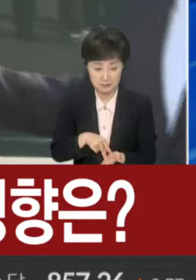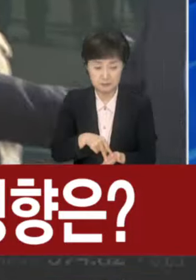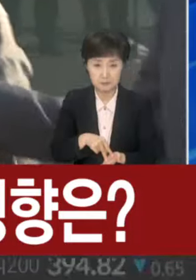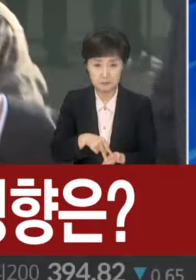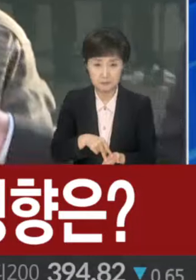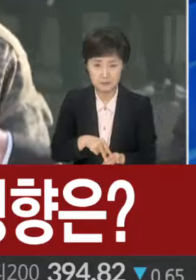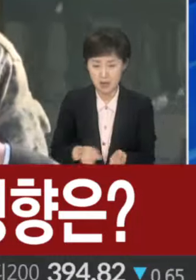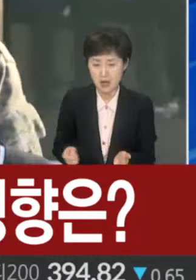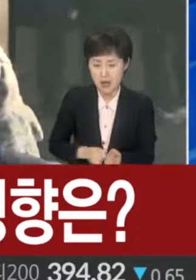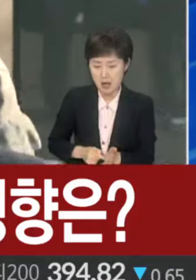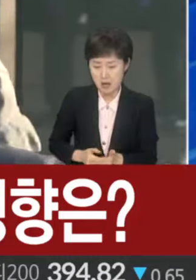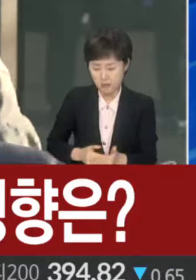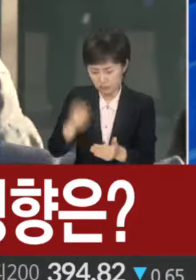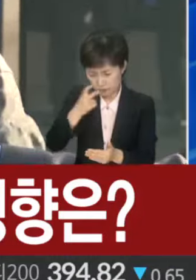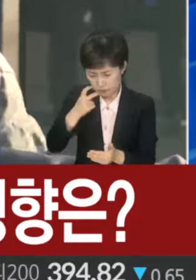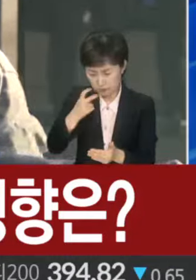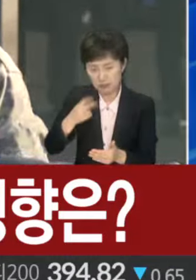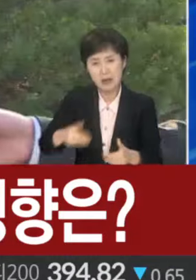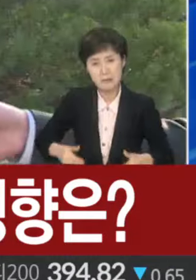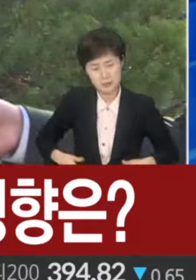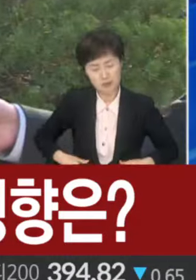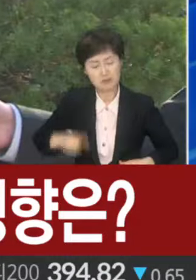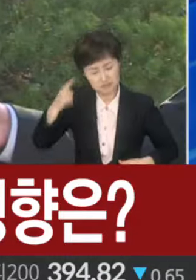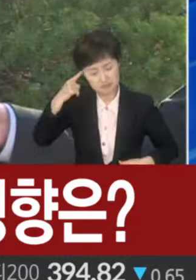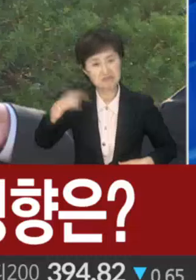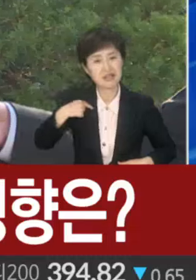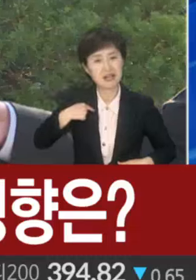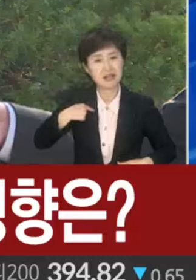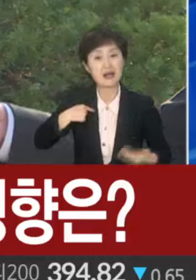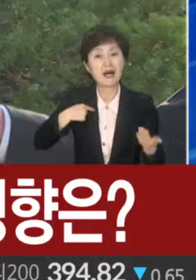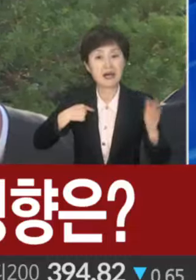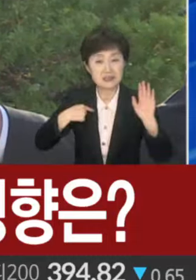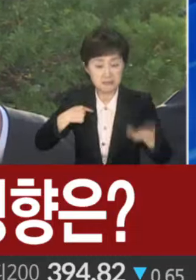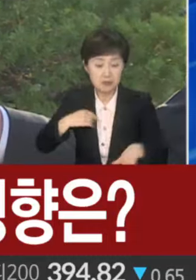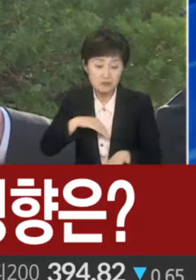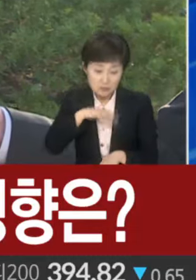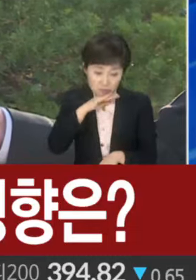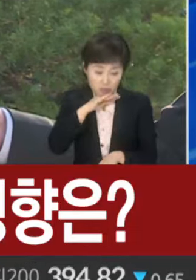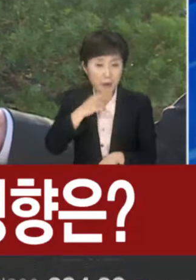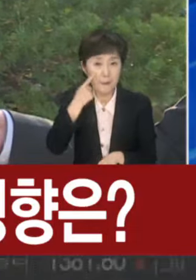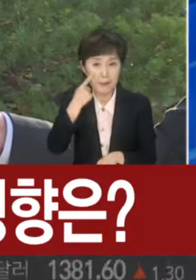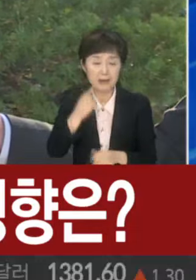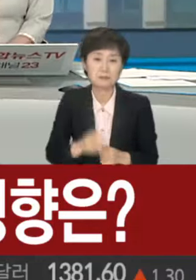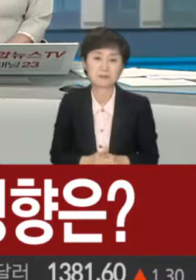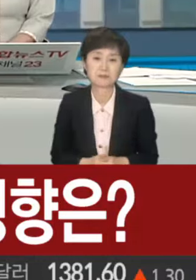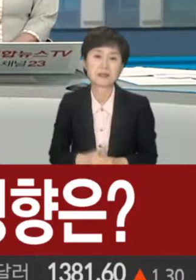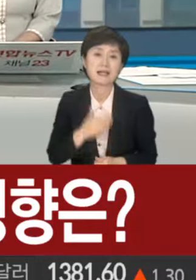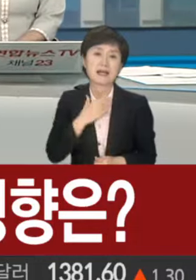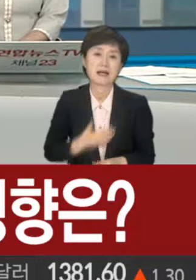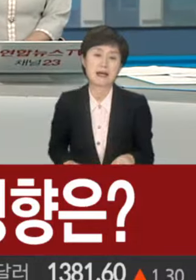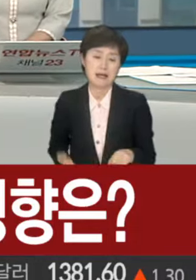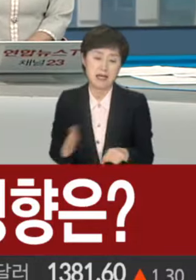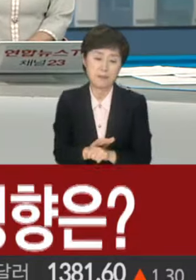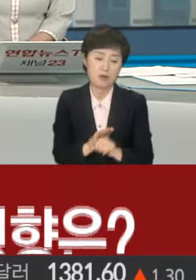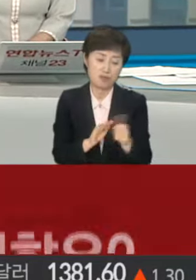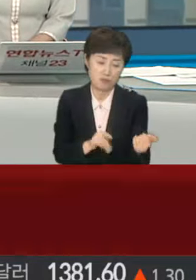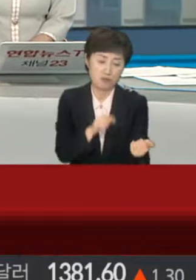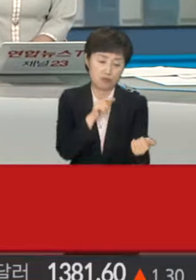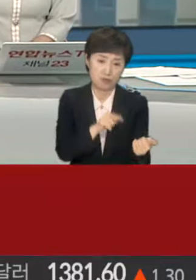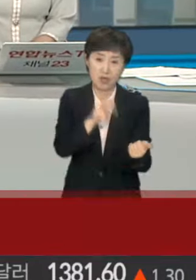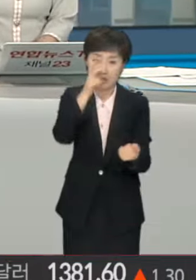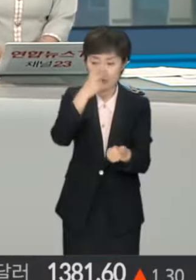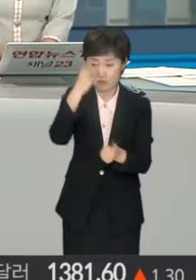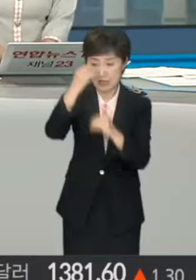좀 박차를 가야 되는 부분이 있다는 생각이 들지만 어떻게 될지는 좀 지켜봐야 되겠습니다. 알겠습니다. 해병대원 순직 사건